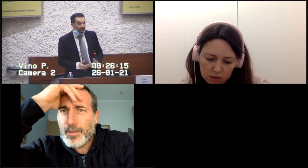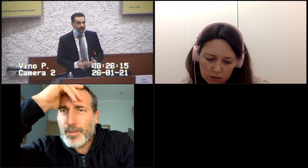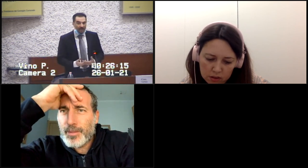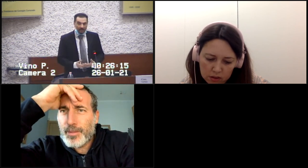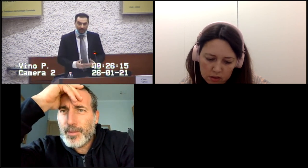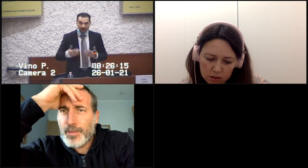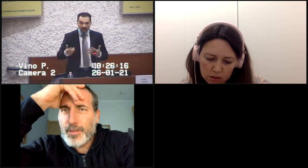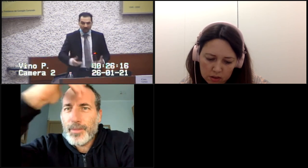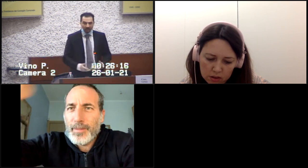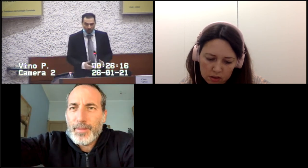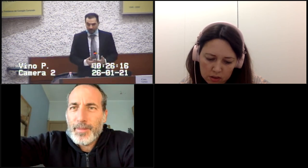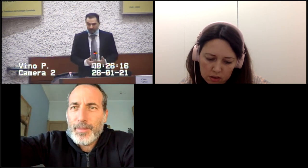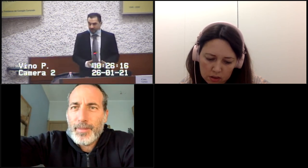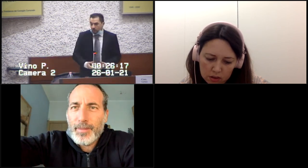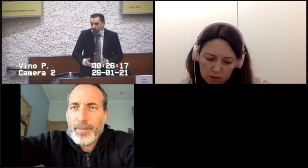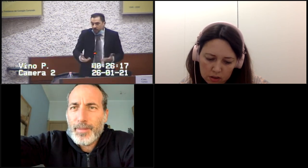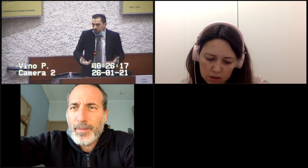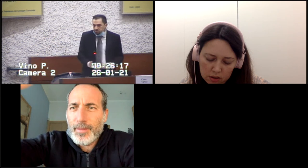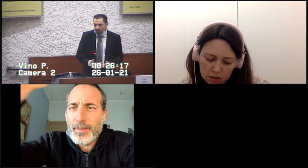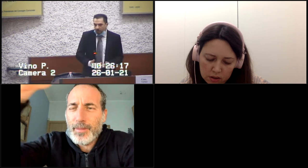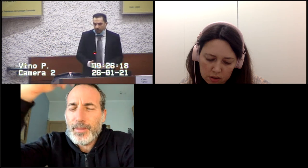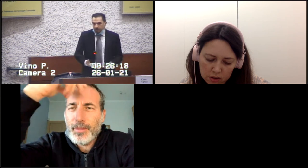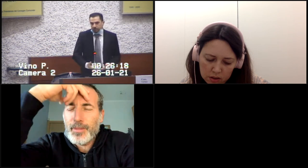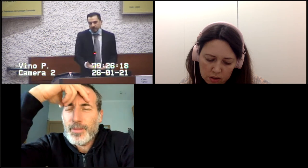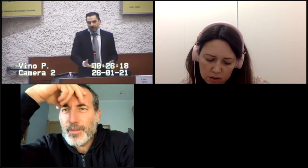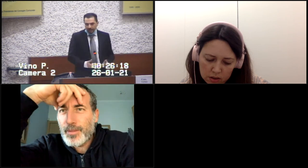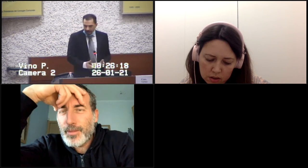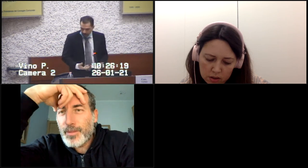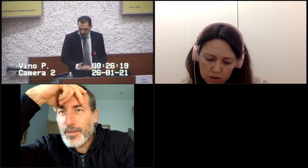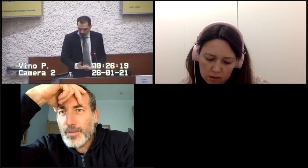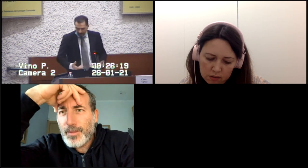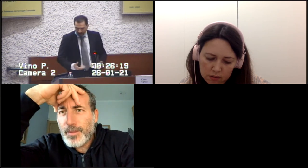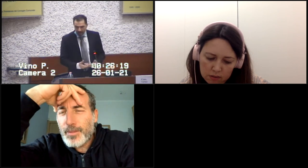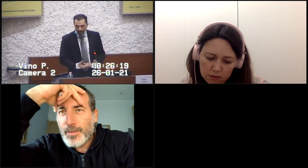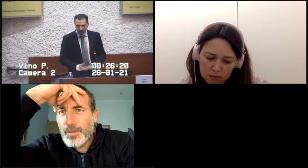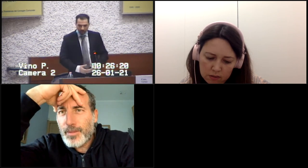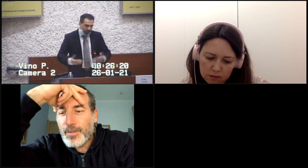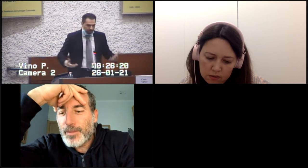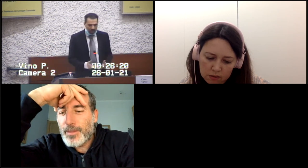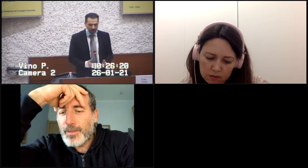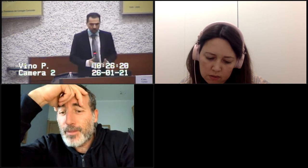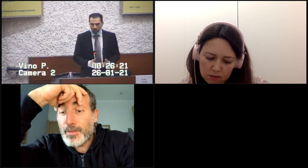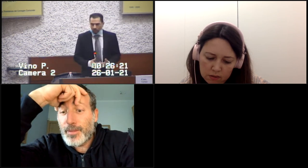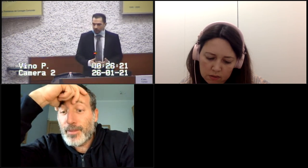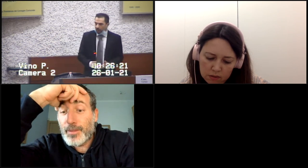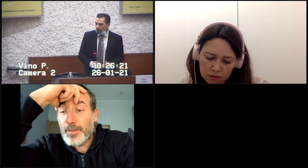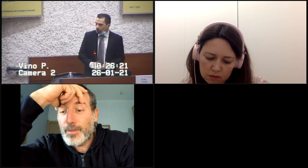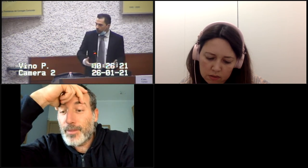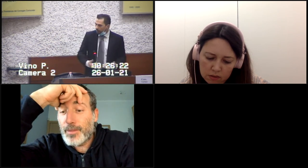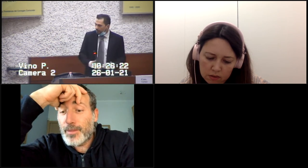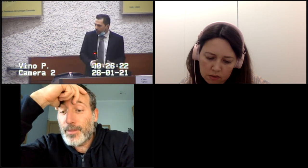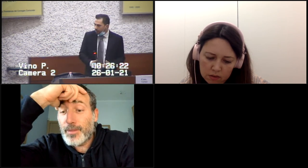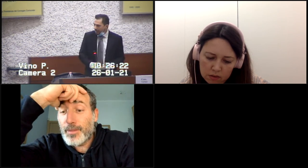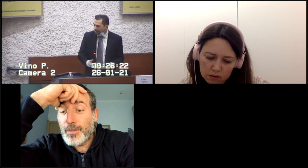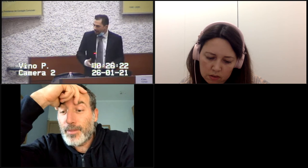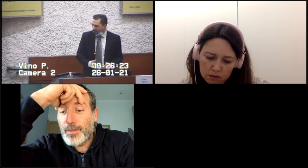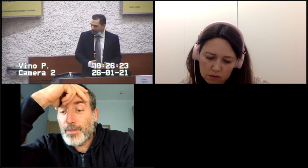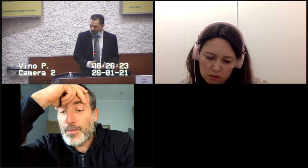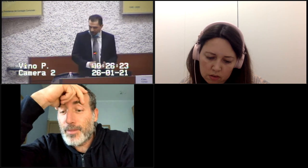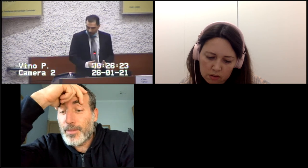le telecamere a favore dell'amministrazione. Quindi dire che 140.000 euro sono una risoluzione della